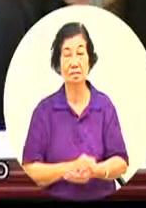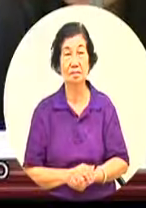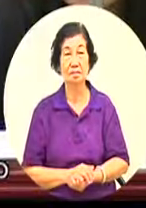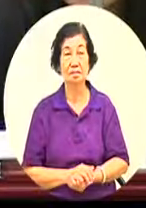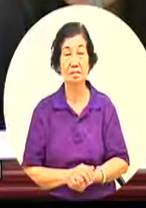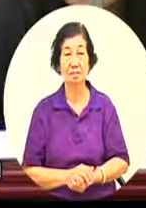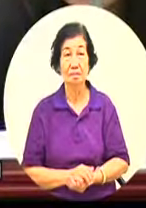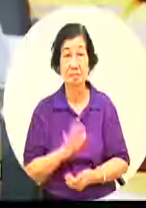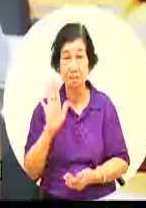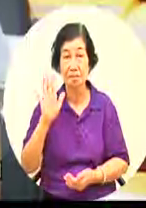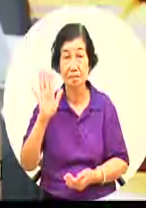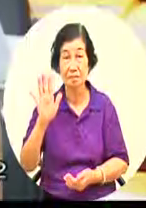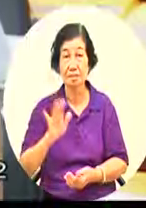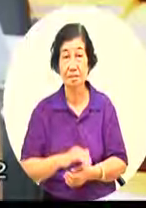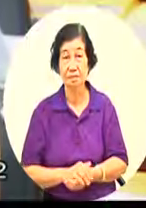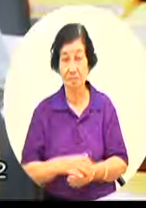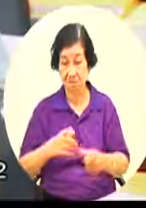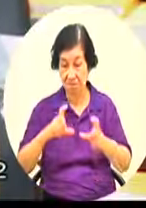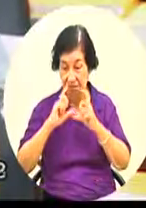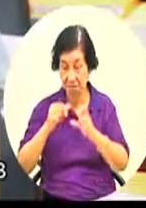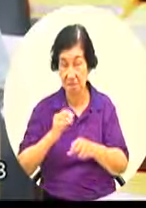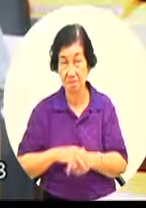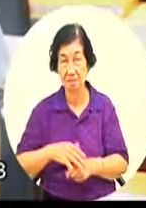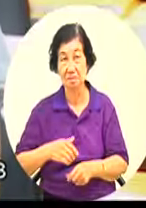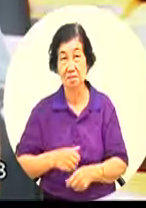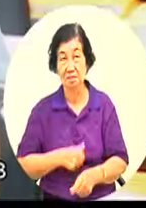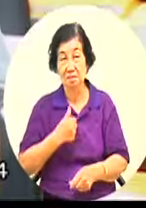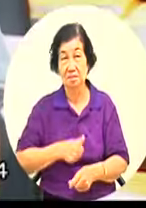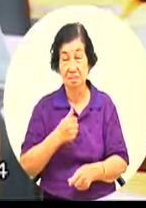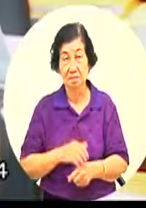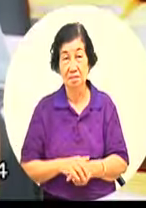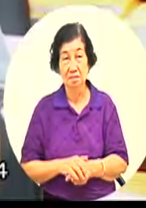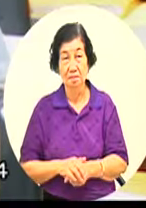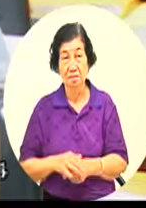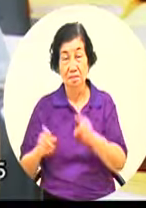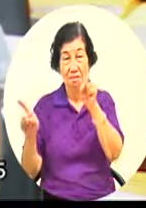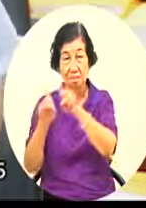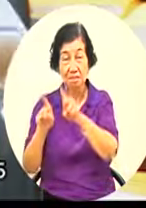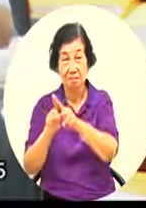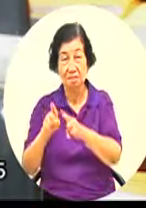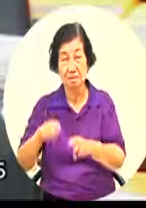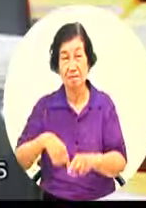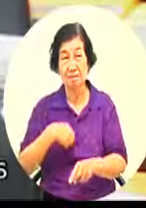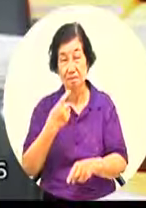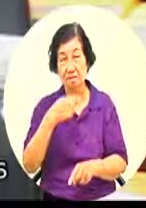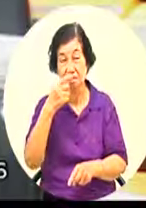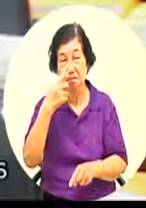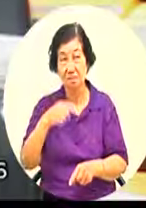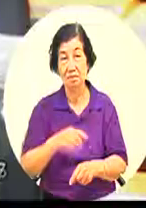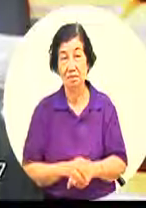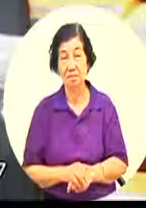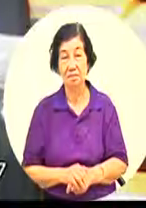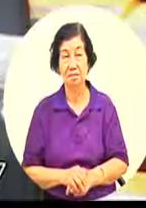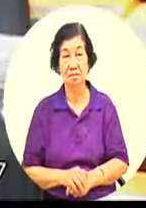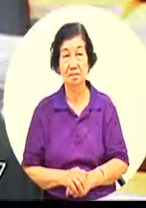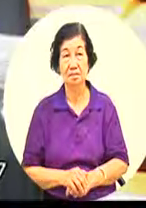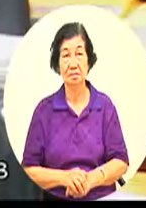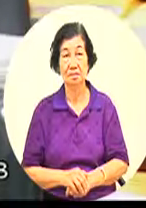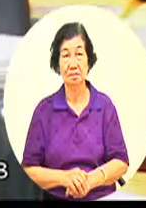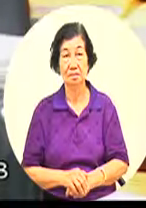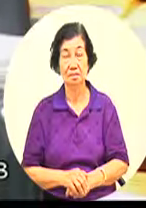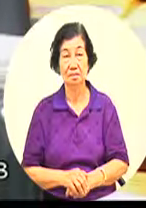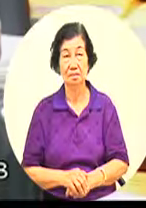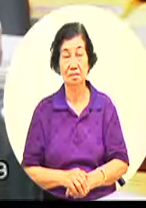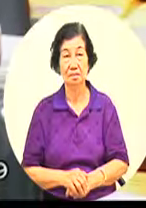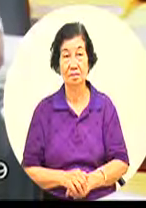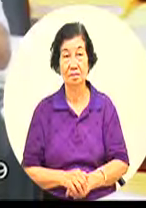以 我回去好好的来，真的照你们话到底。 嗯。 那我的，请坐，科长，请